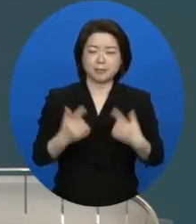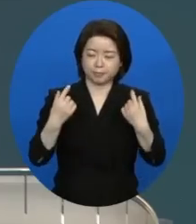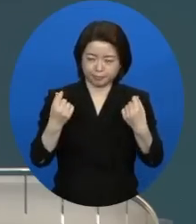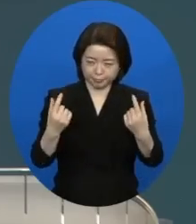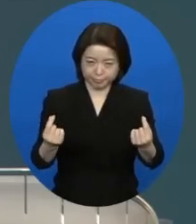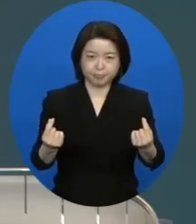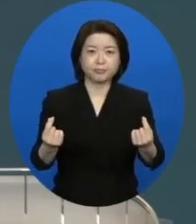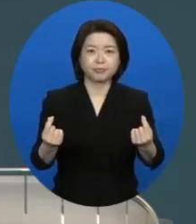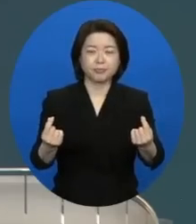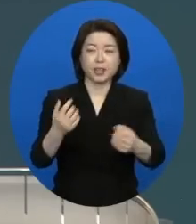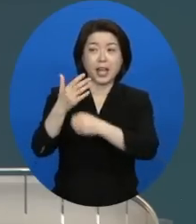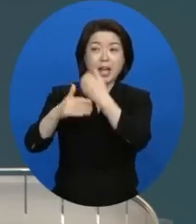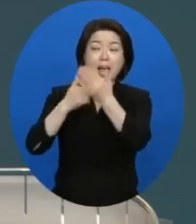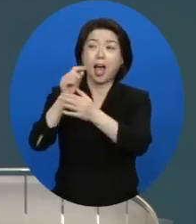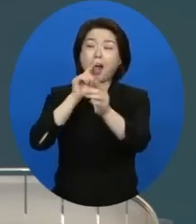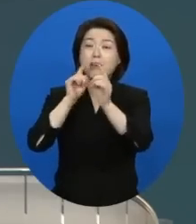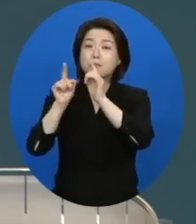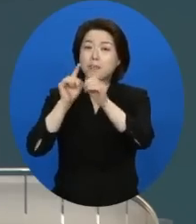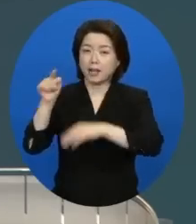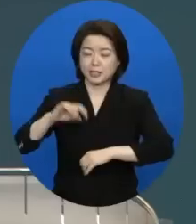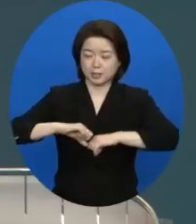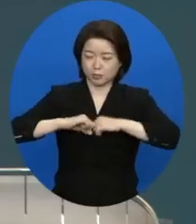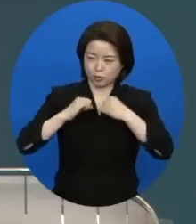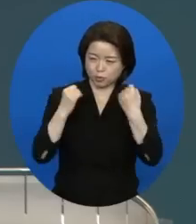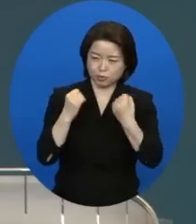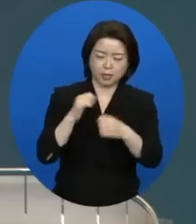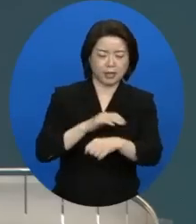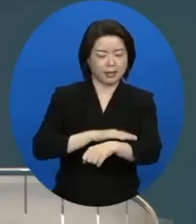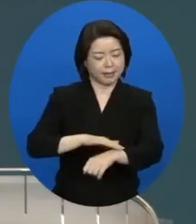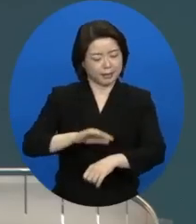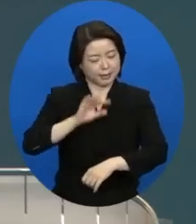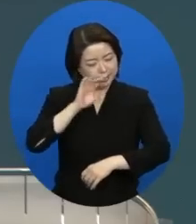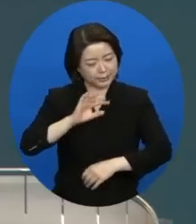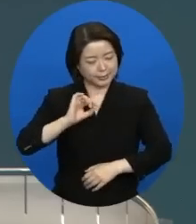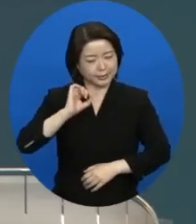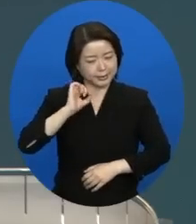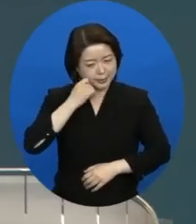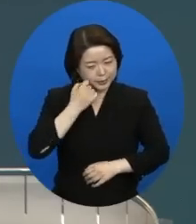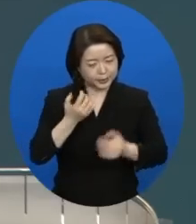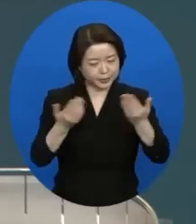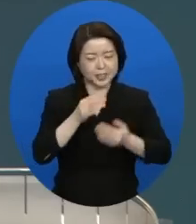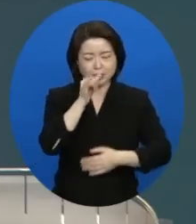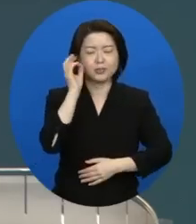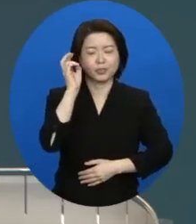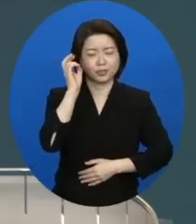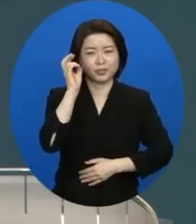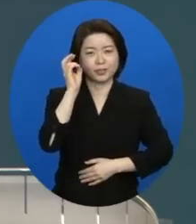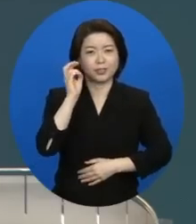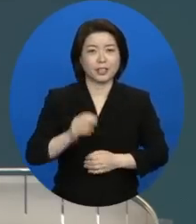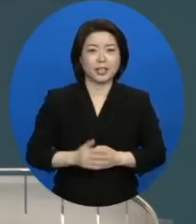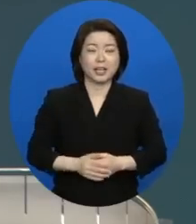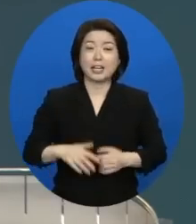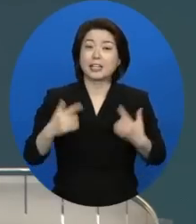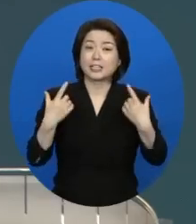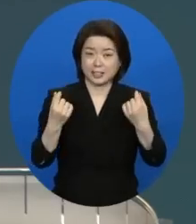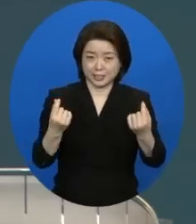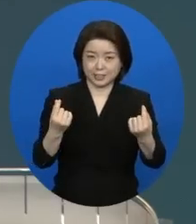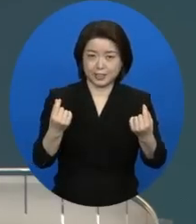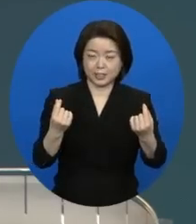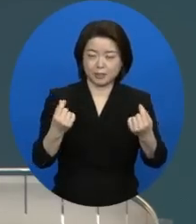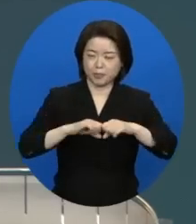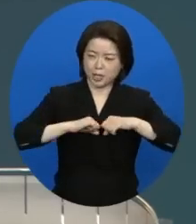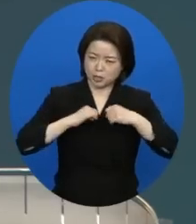아직까지도 하나님의 말씀에 순종이 잘 안 되는 일이 있으실 겁니다. 아직도